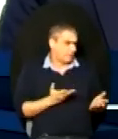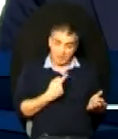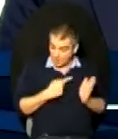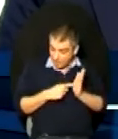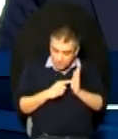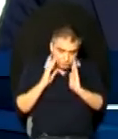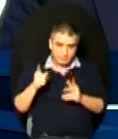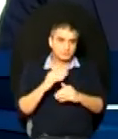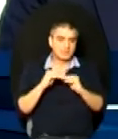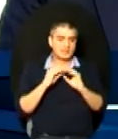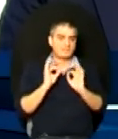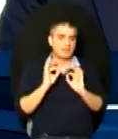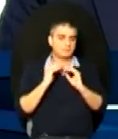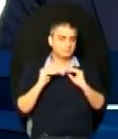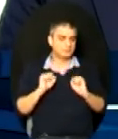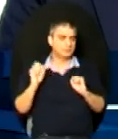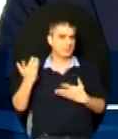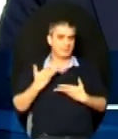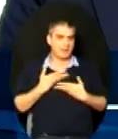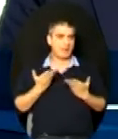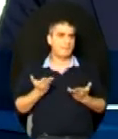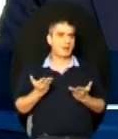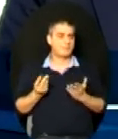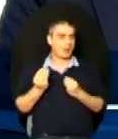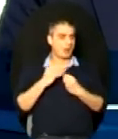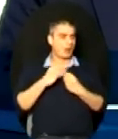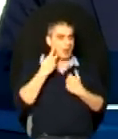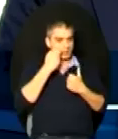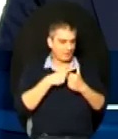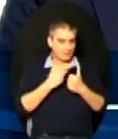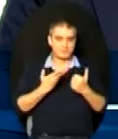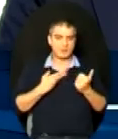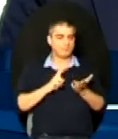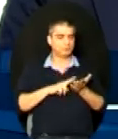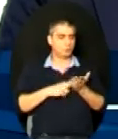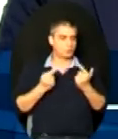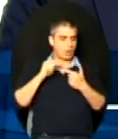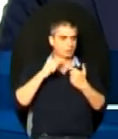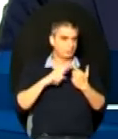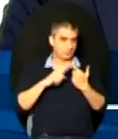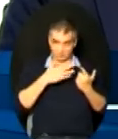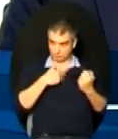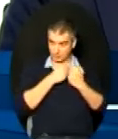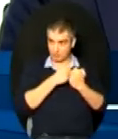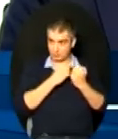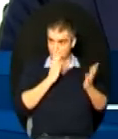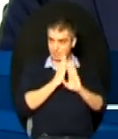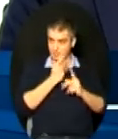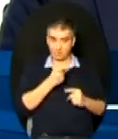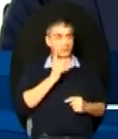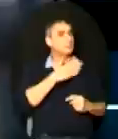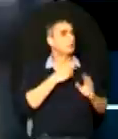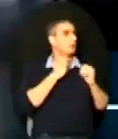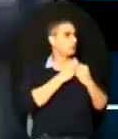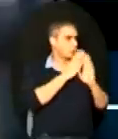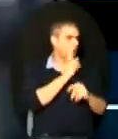להילחם. זה דבר אלמנטרי. הם זוכים פה להטבות, הם זוכים פה לזכויות. אם אתה רוצה להתמודד עם הטרור, אתה צריך גם